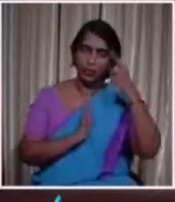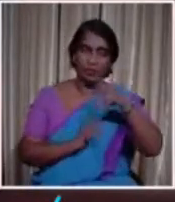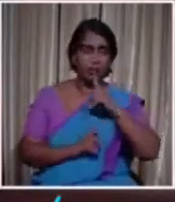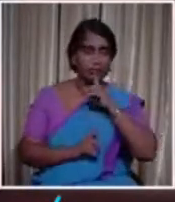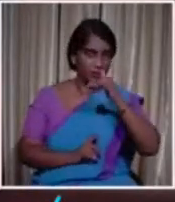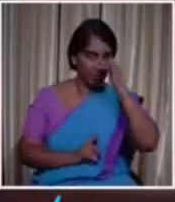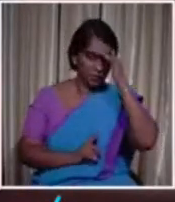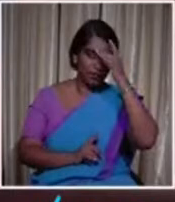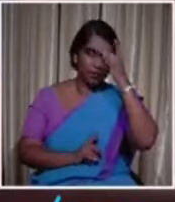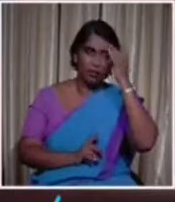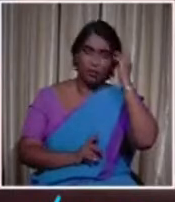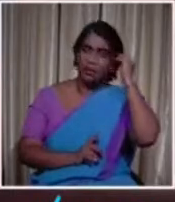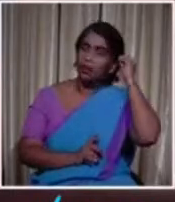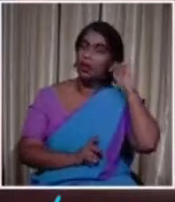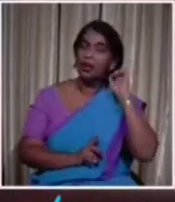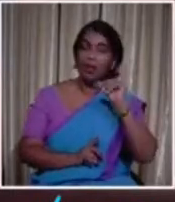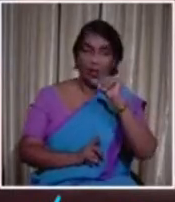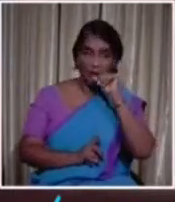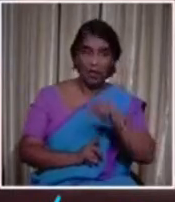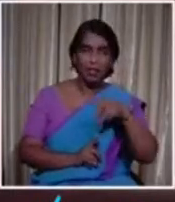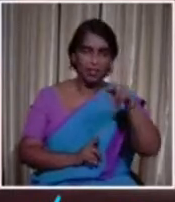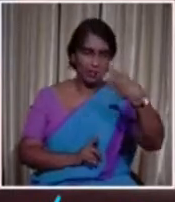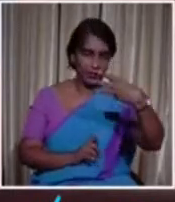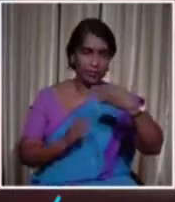तुमणि हरियटम तवदवास्तु